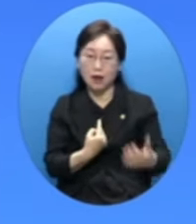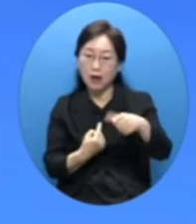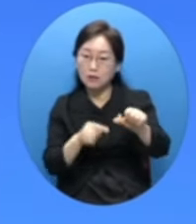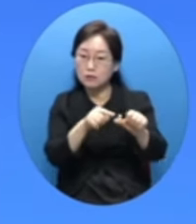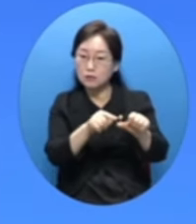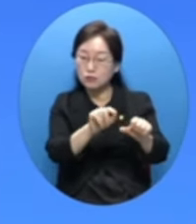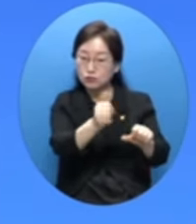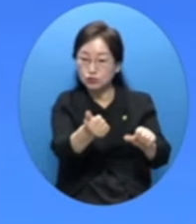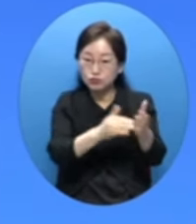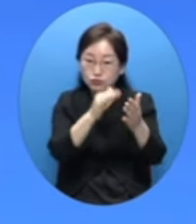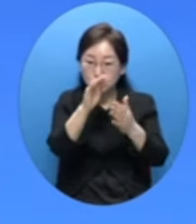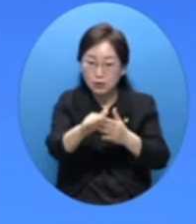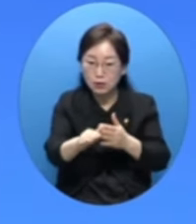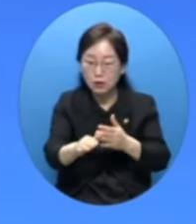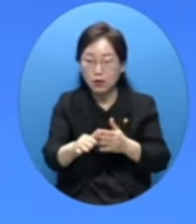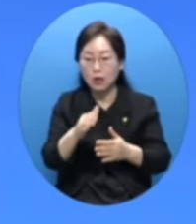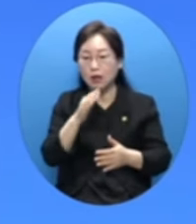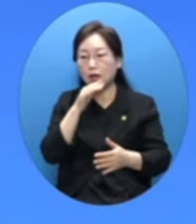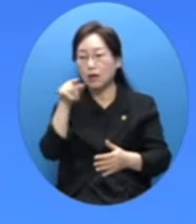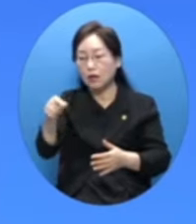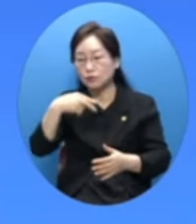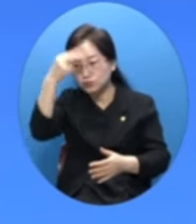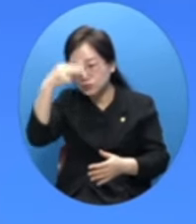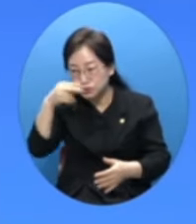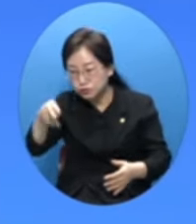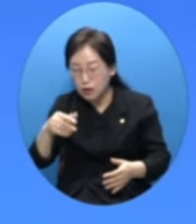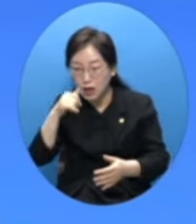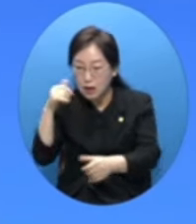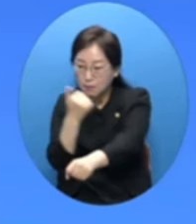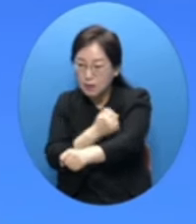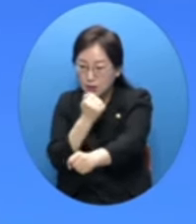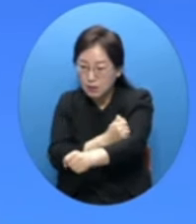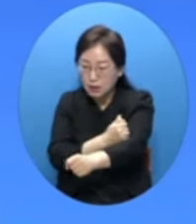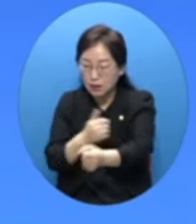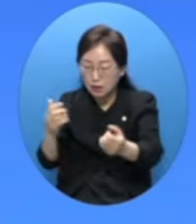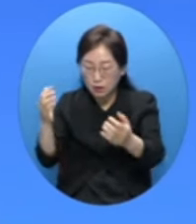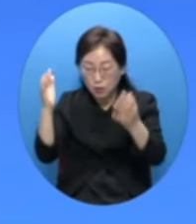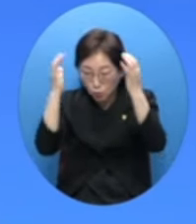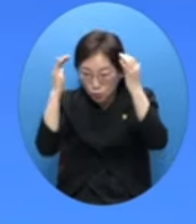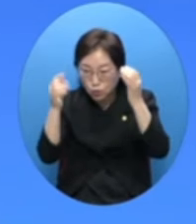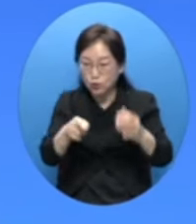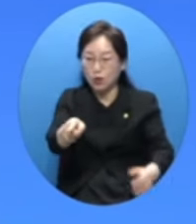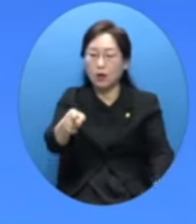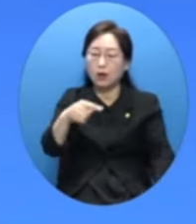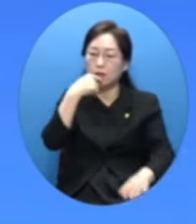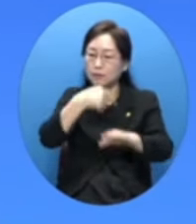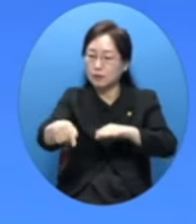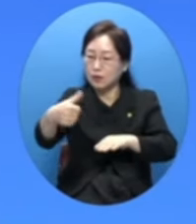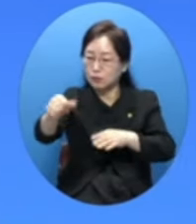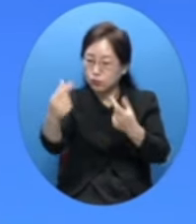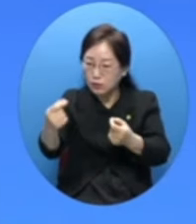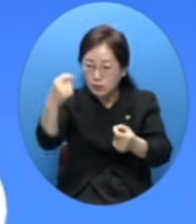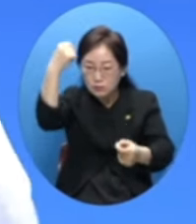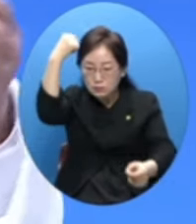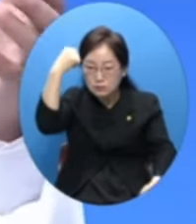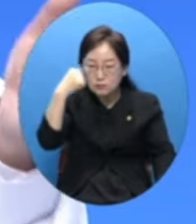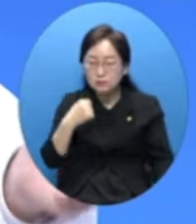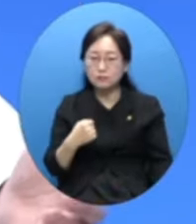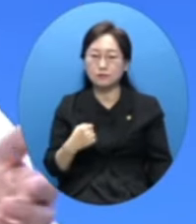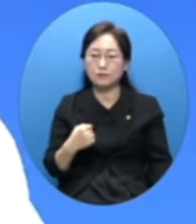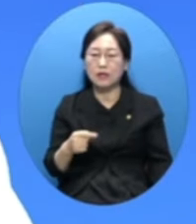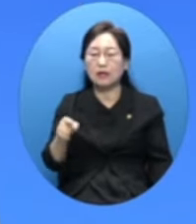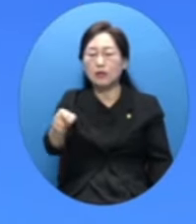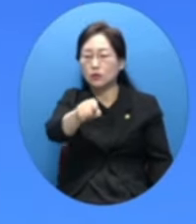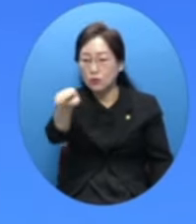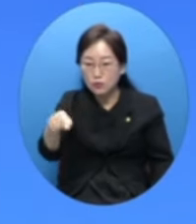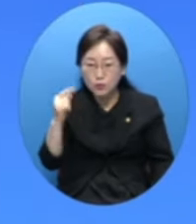그 술과 마약에 빠져서 고통당한 아이들이 바로 자기 아이처럼 느껴졌습니다. 사랑의 결핍으로 그런 데 빠진다는